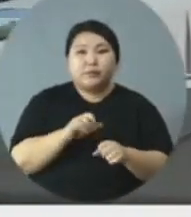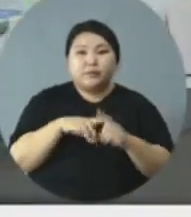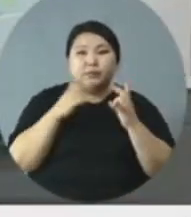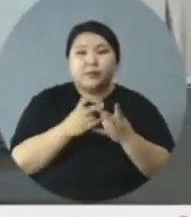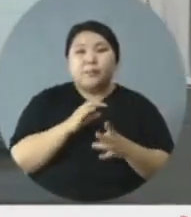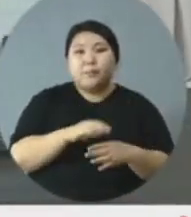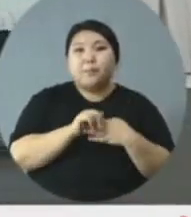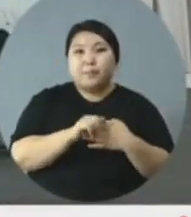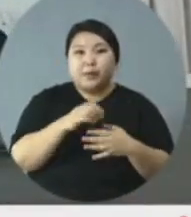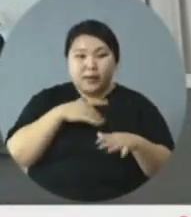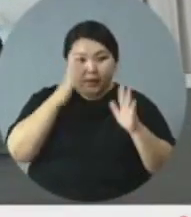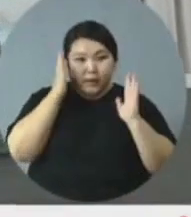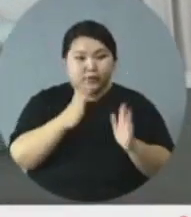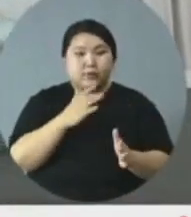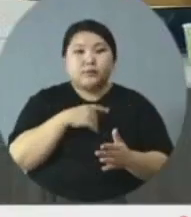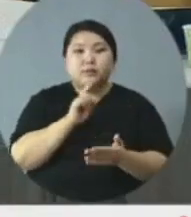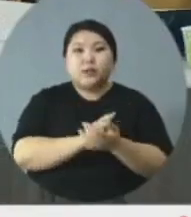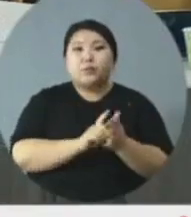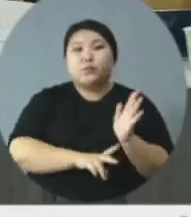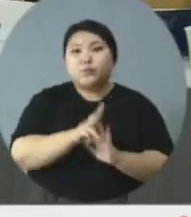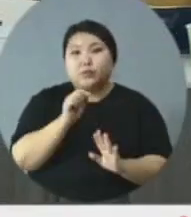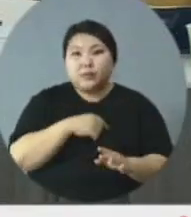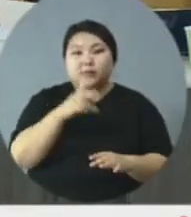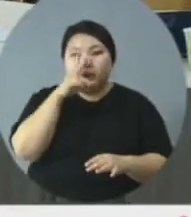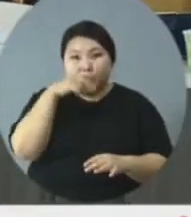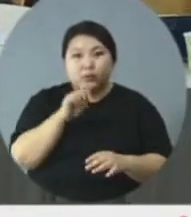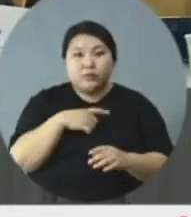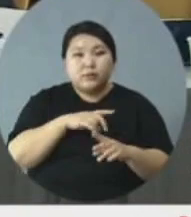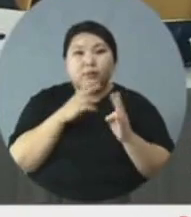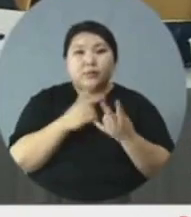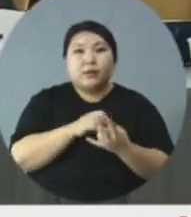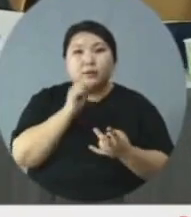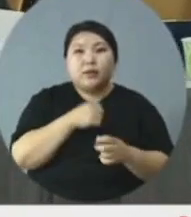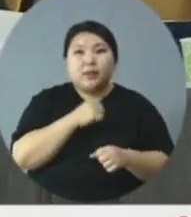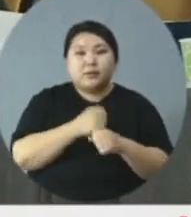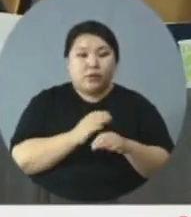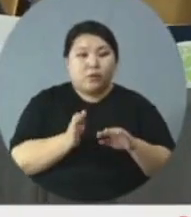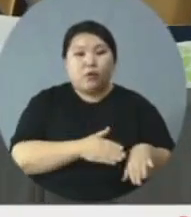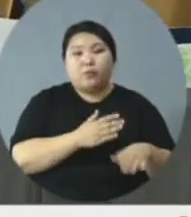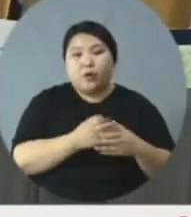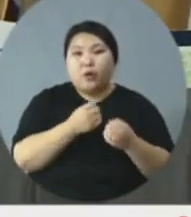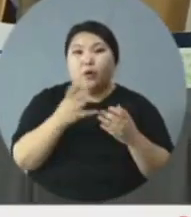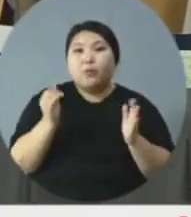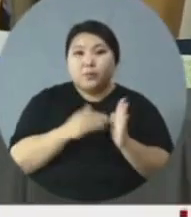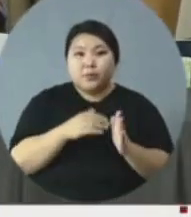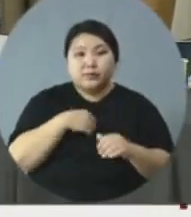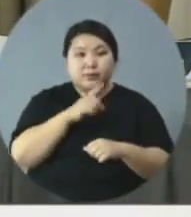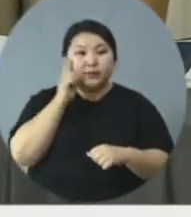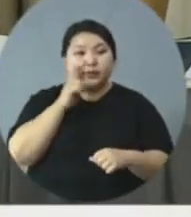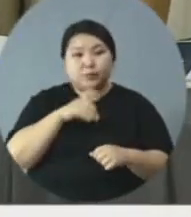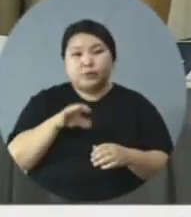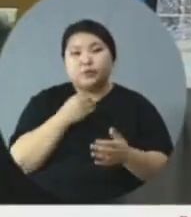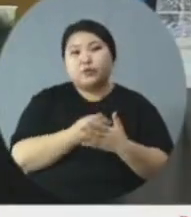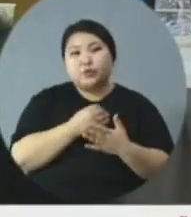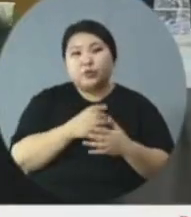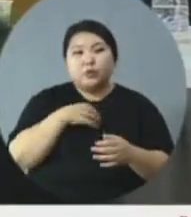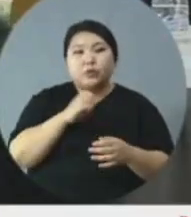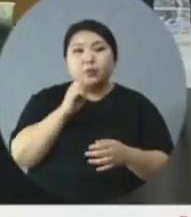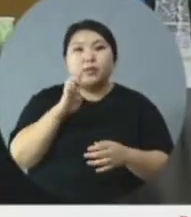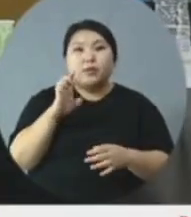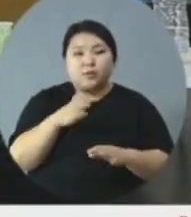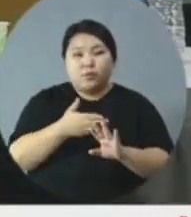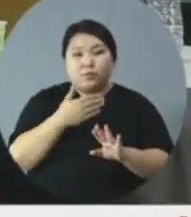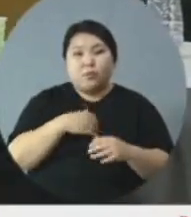нийгмийн баталгаанд анхаарал хандуулах шаардлага үүсжээ. Цалин хөлс нийгмийн асуудлаас шалтгаалж ажлын орхиж байгаа олон мянган залуус байна. Жишээ дуртагд сургуулийн